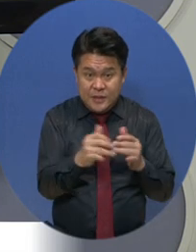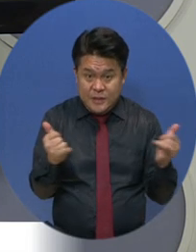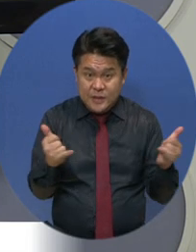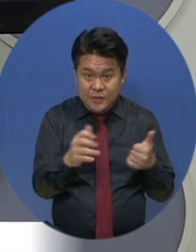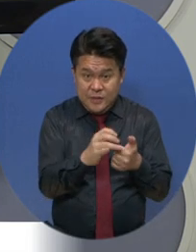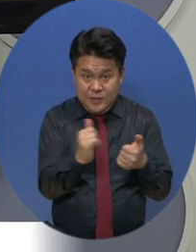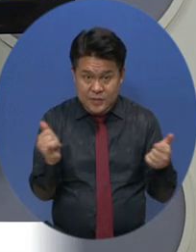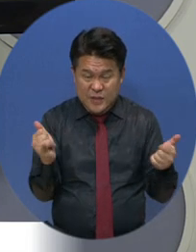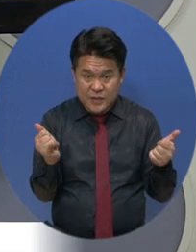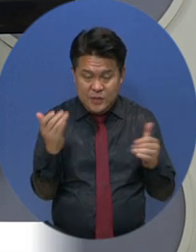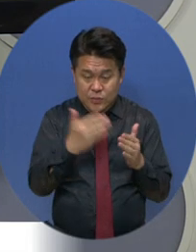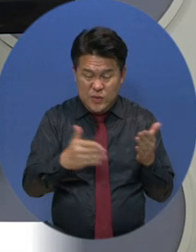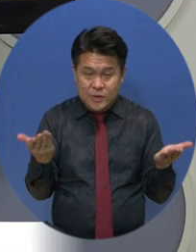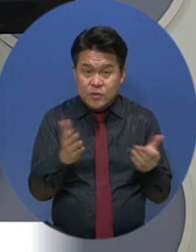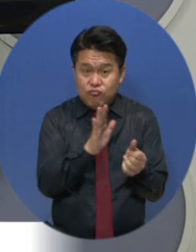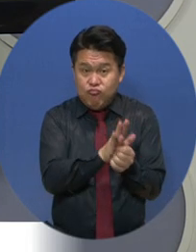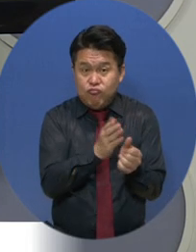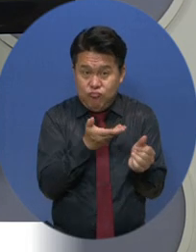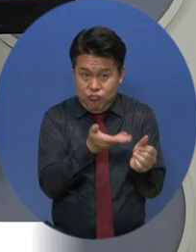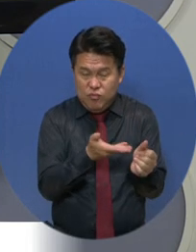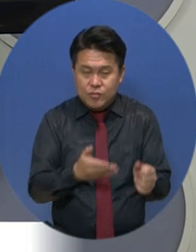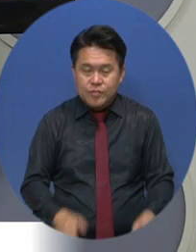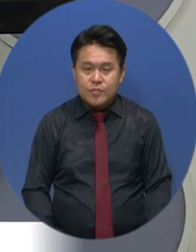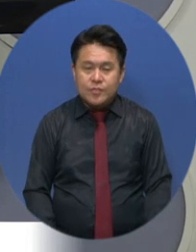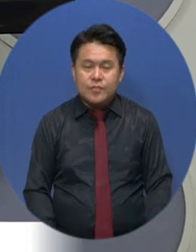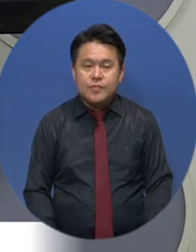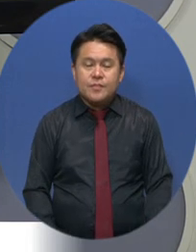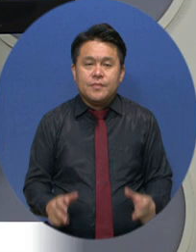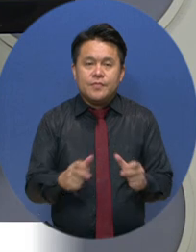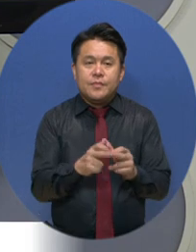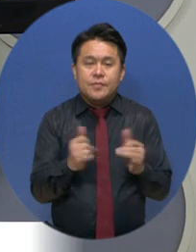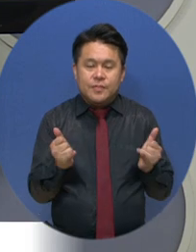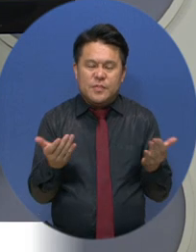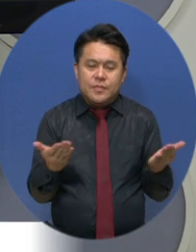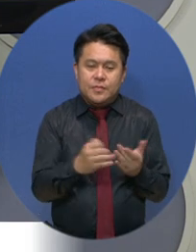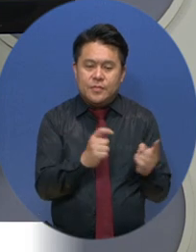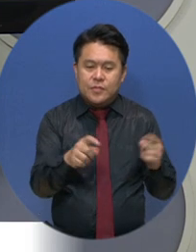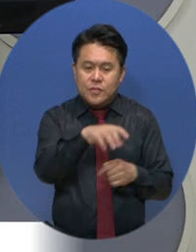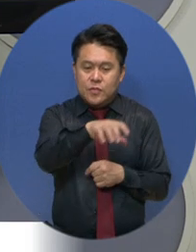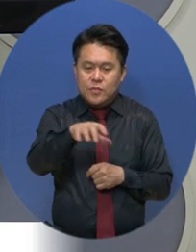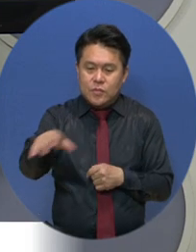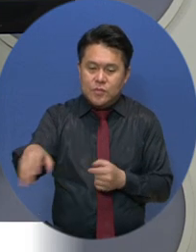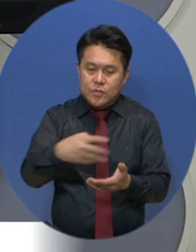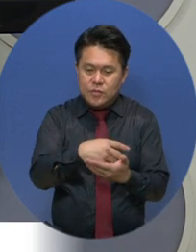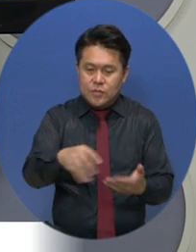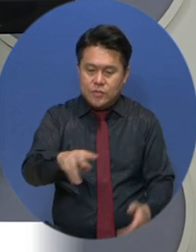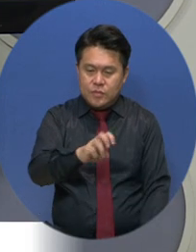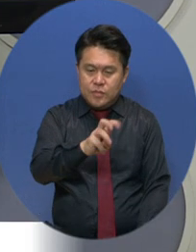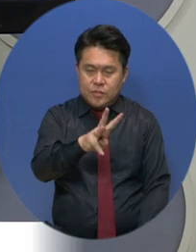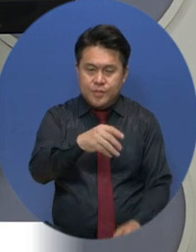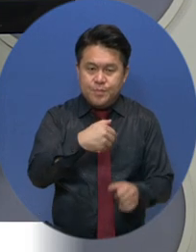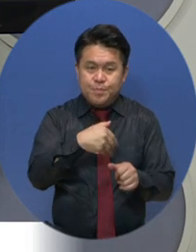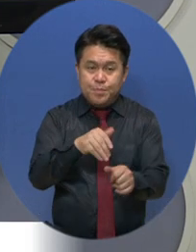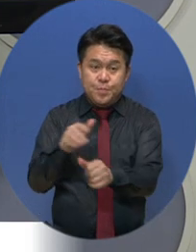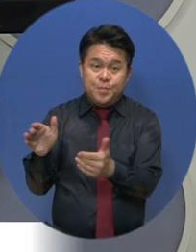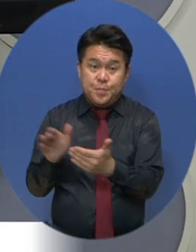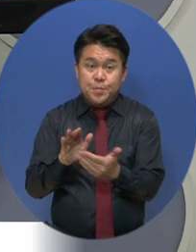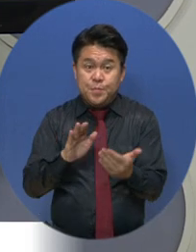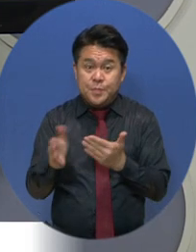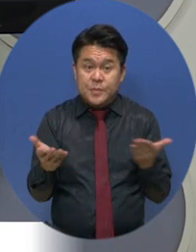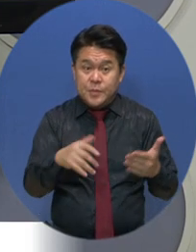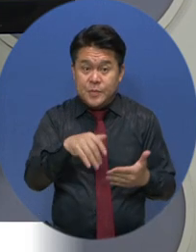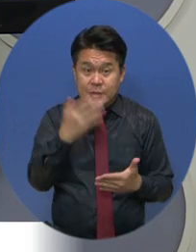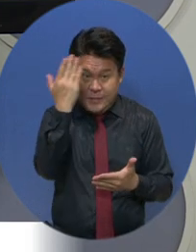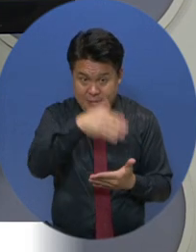인데요 사업 참여자 는 부산 시내에 장애인직업재활시설 23개 소외 배치 돼 작업장소 독과